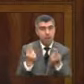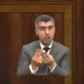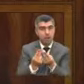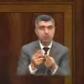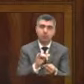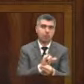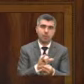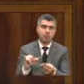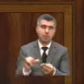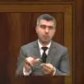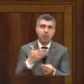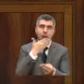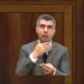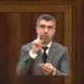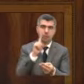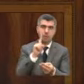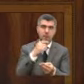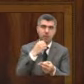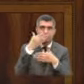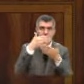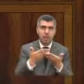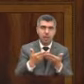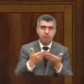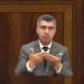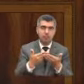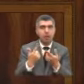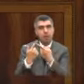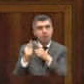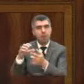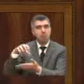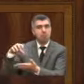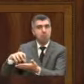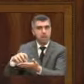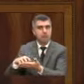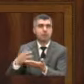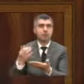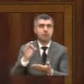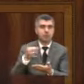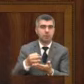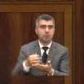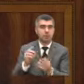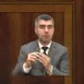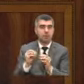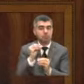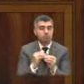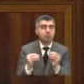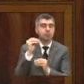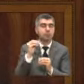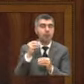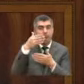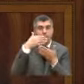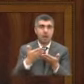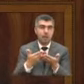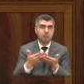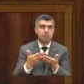الاقتصاد ديالنا ما تقاسش بحال بلدان اخرى. بعض البلدان عندهم امكانيات اكثر من الامكانيات ديال المغرب. الغالب